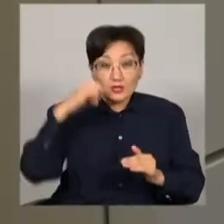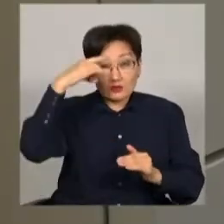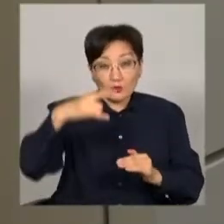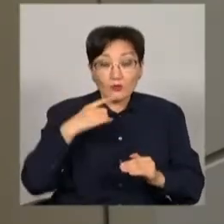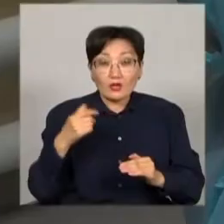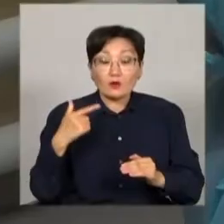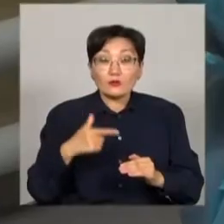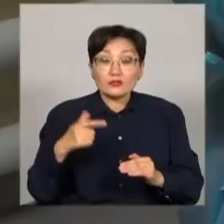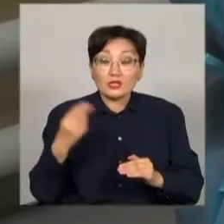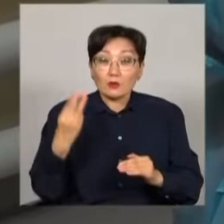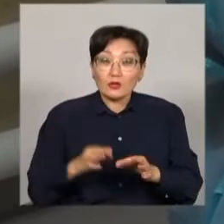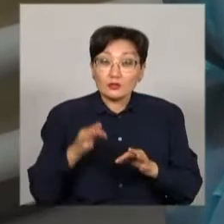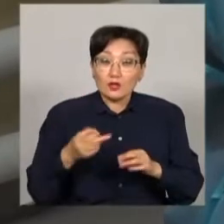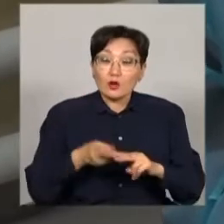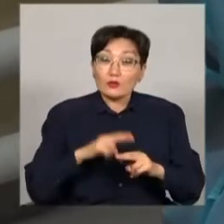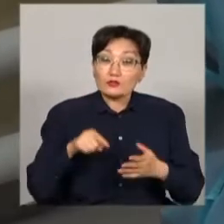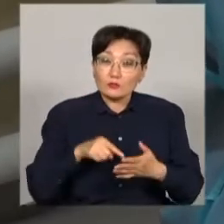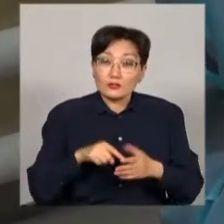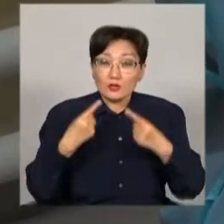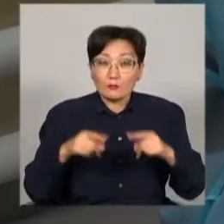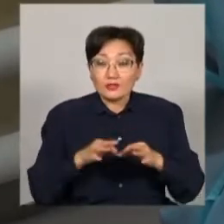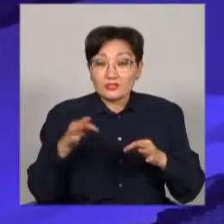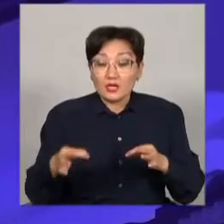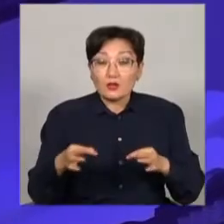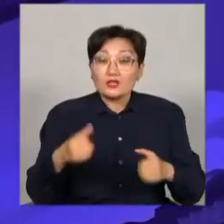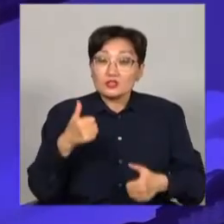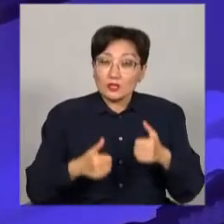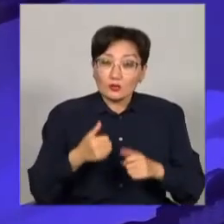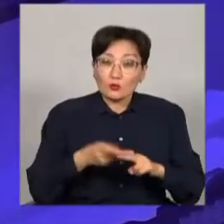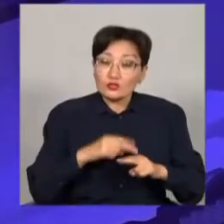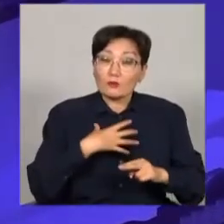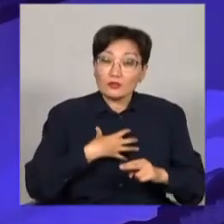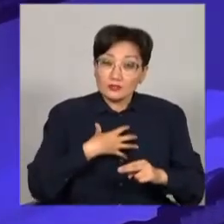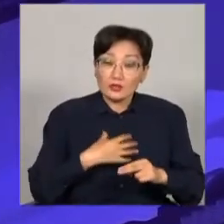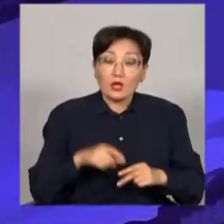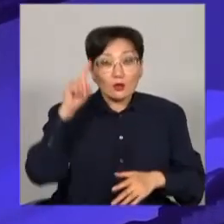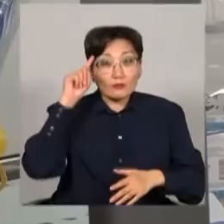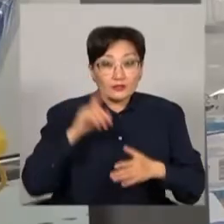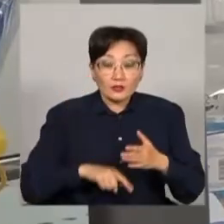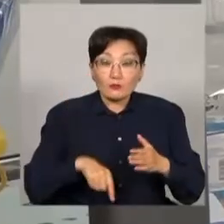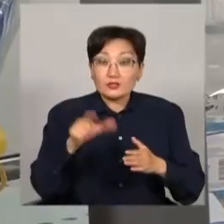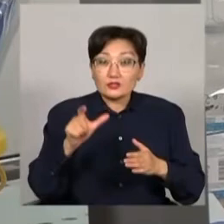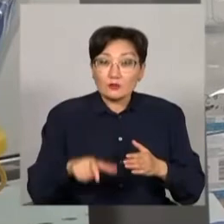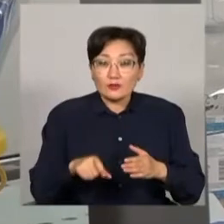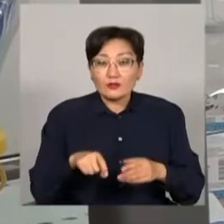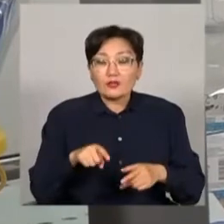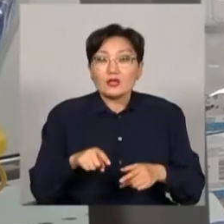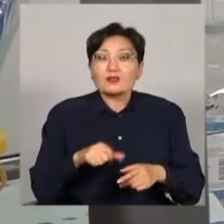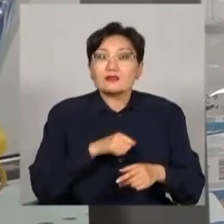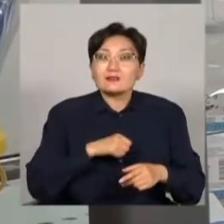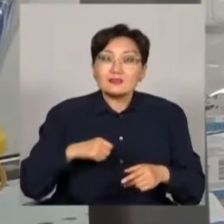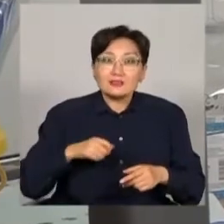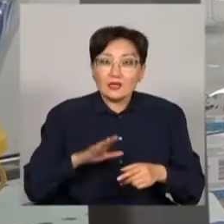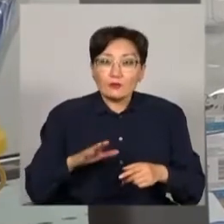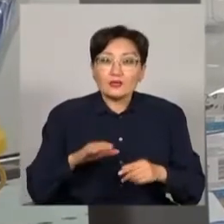Атырау, Маңғыстау облыстарында бұл мәселе басқа өңірлерге қарағанда өзекті. Себебі дін жолында жүрген азаматтардың кейбірі өзі түгілі